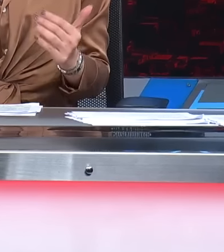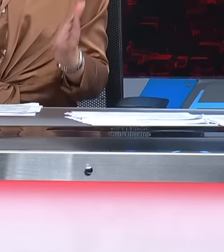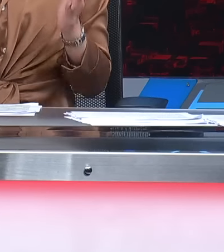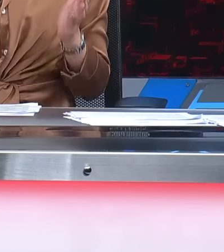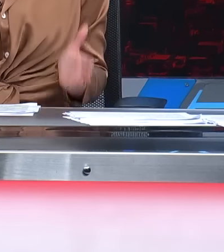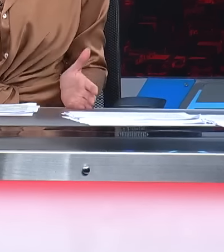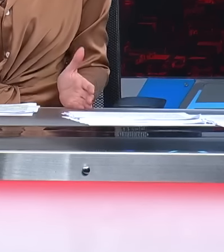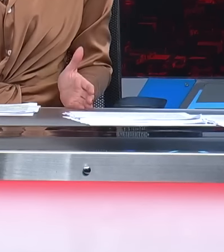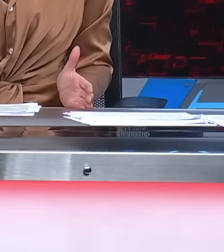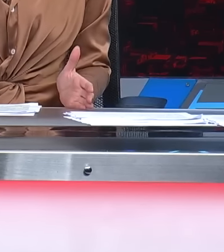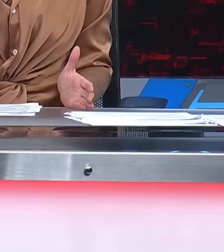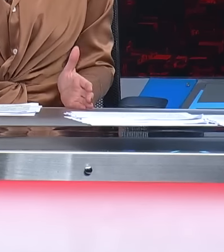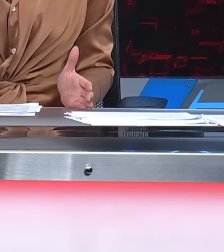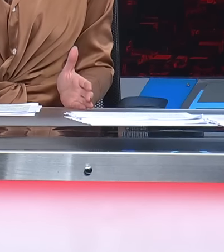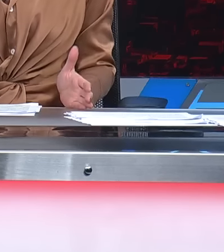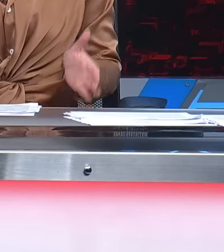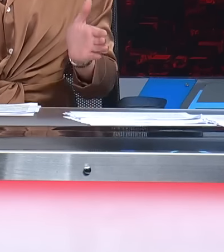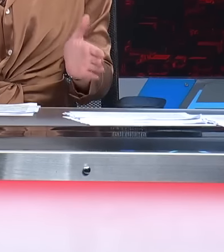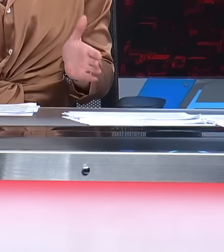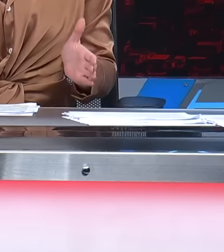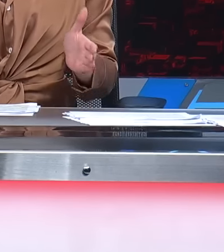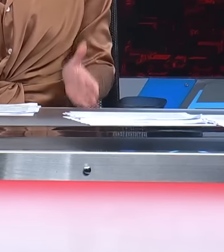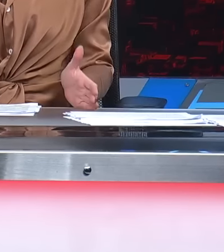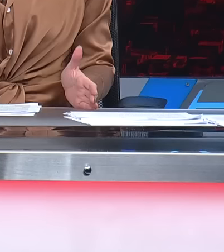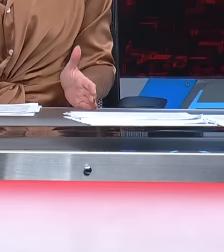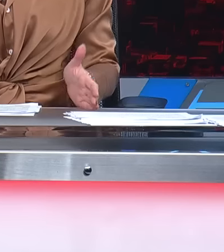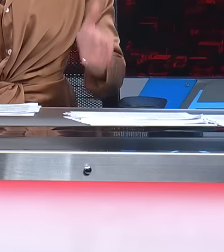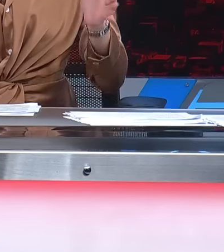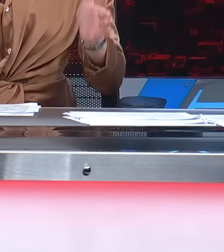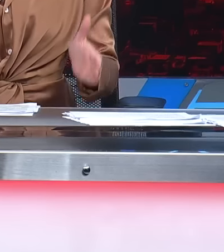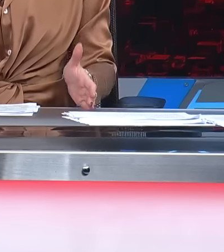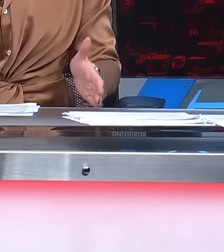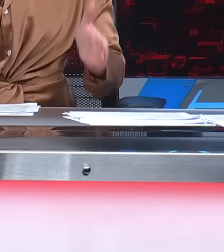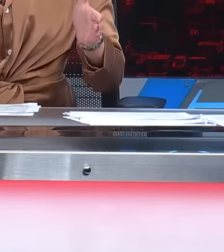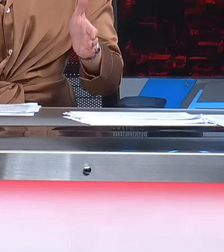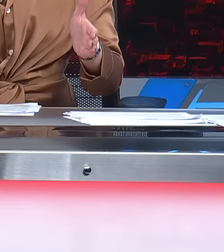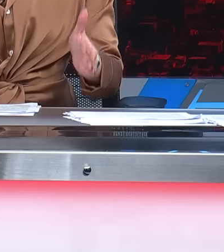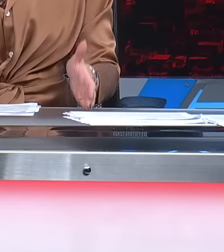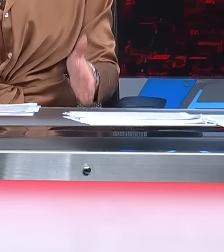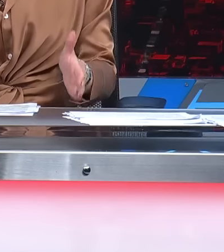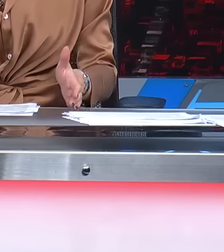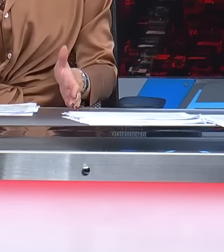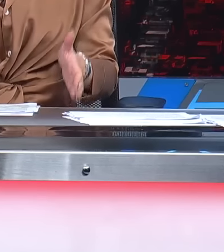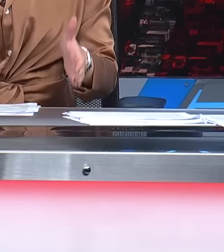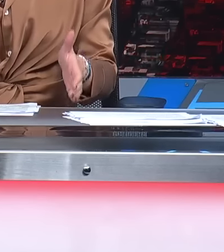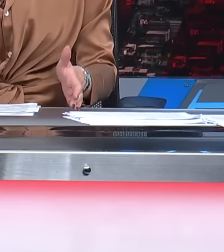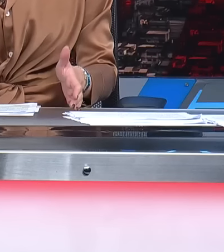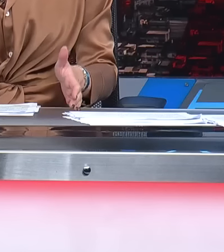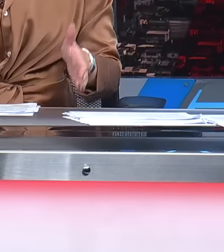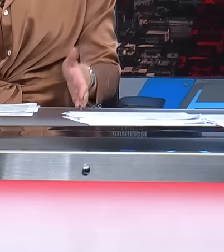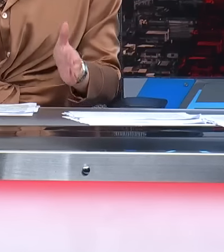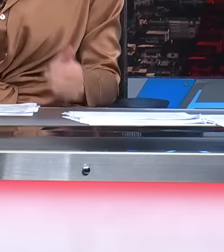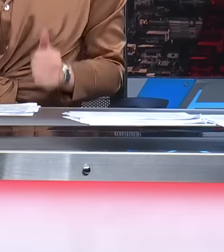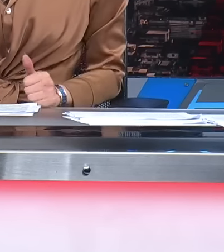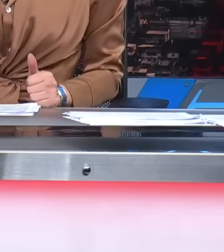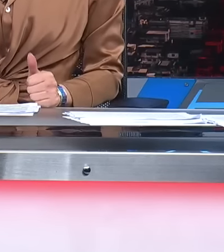ไปมาระหว่างสสพรรคก้าวไกลกับสสพรรคภูมิใจไทยเพราะสสพรรคก้าวไกลอภิปรายเกี่ยวกับกระทรวงศึกษาธิการซึ่งเป็นการดูแล